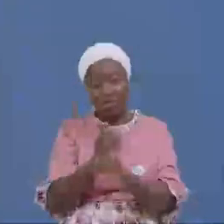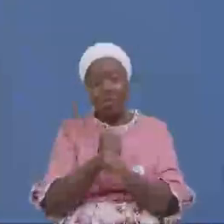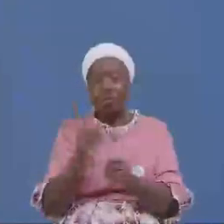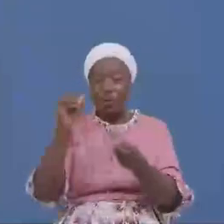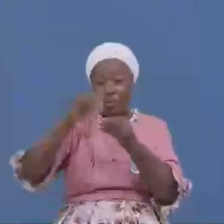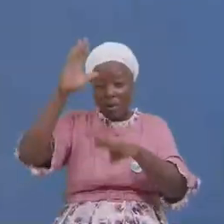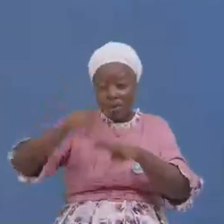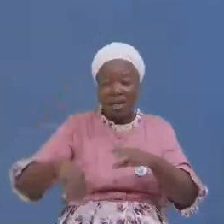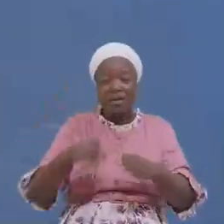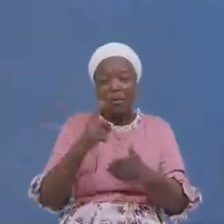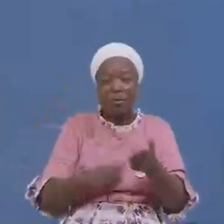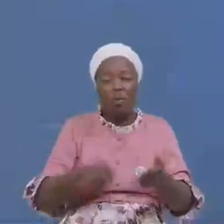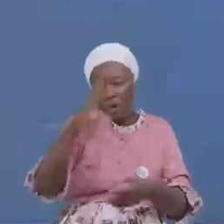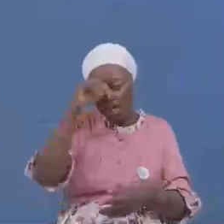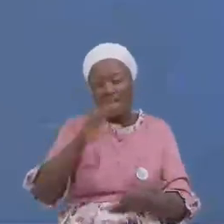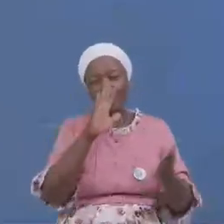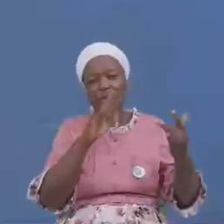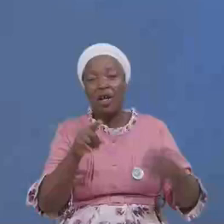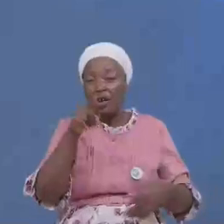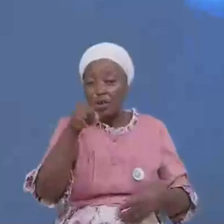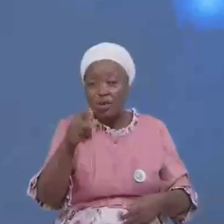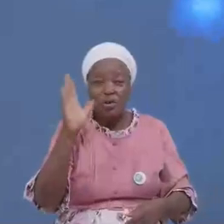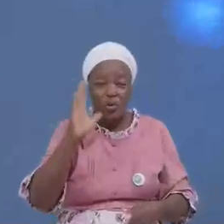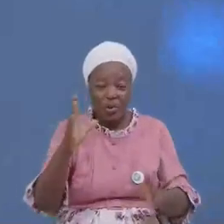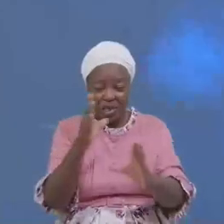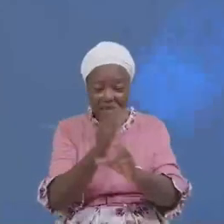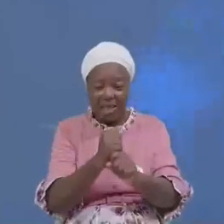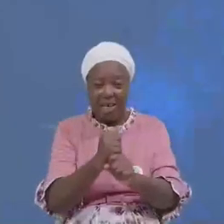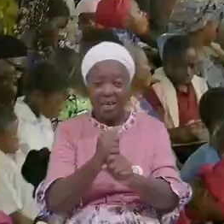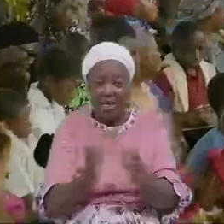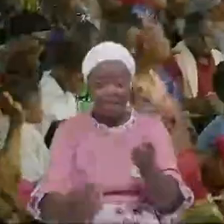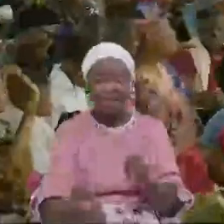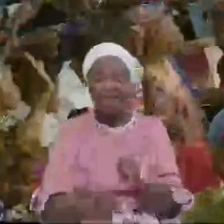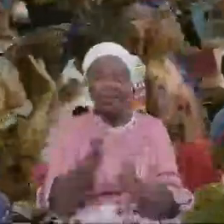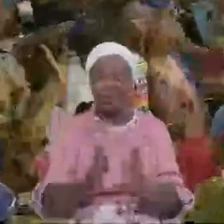plus que ce qu'il espérait. Tu auras plus que ce que tu espères.